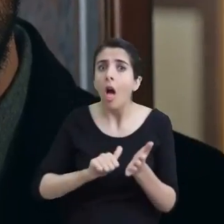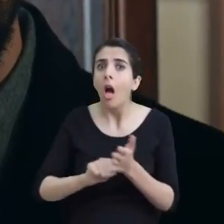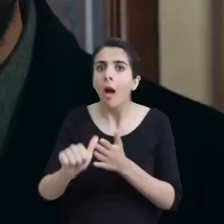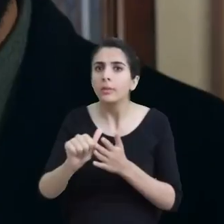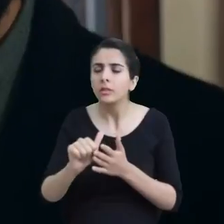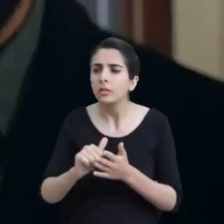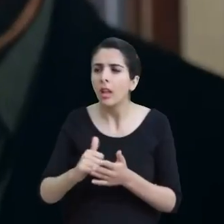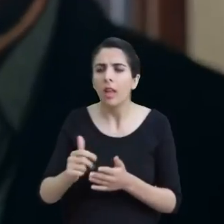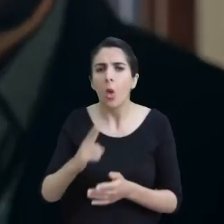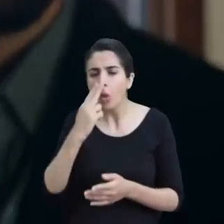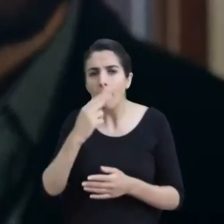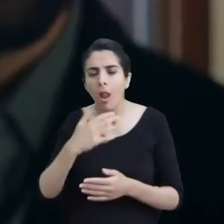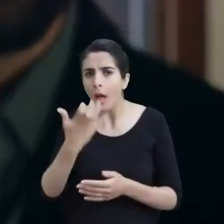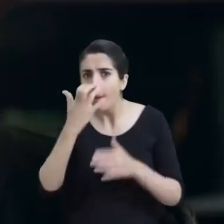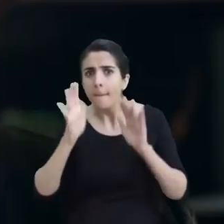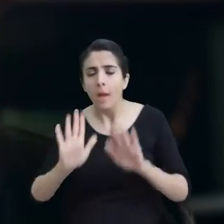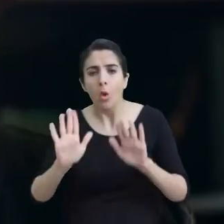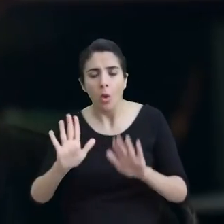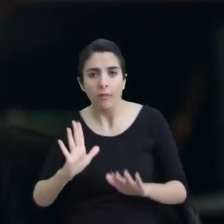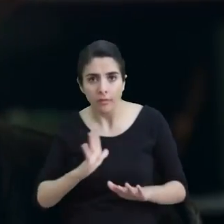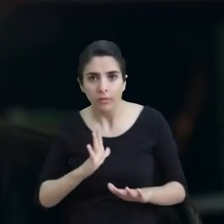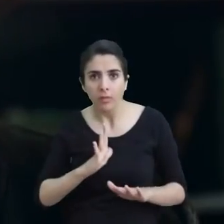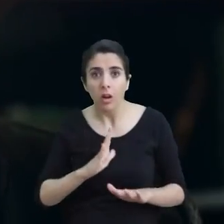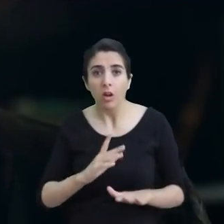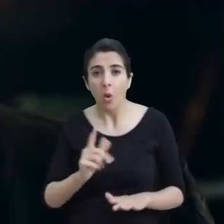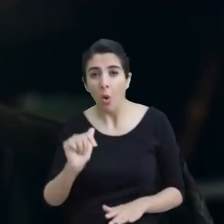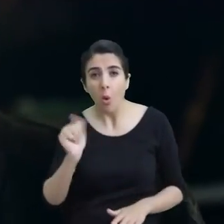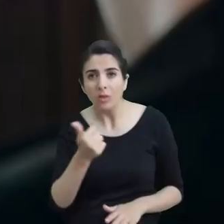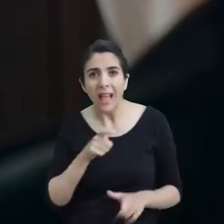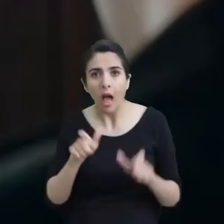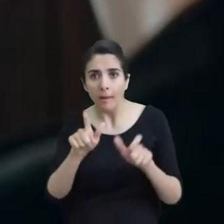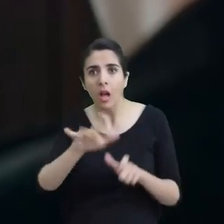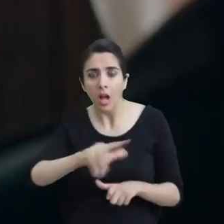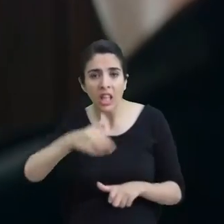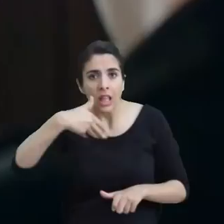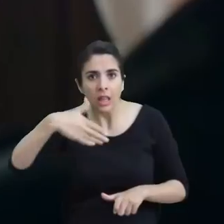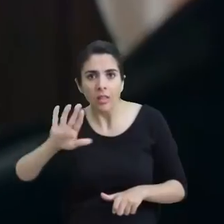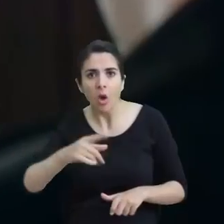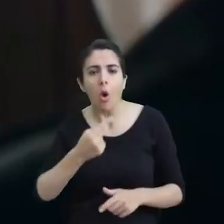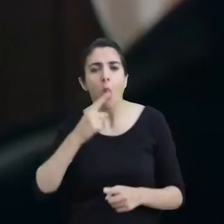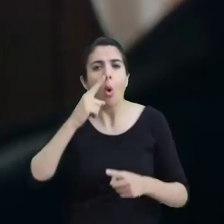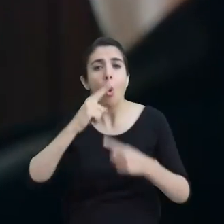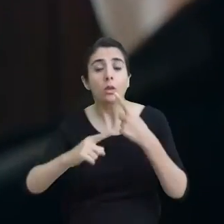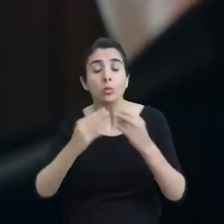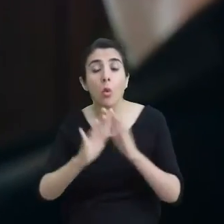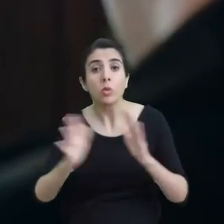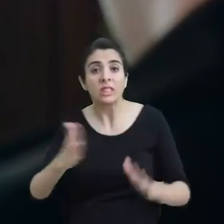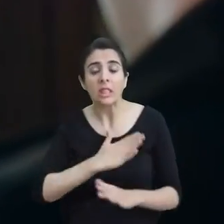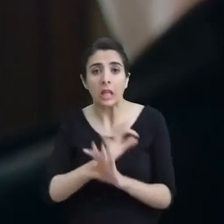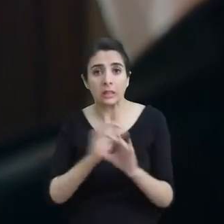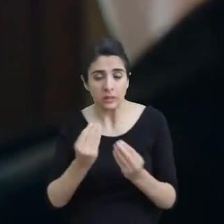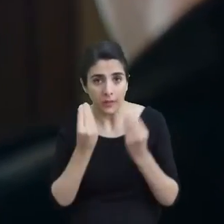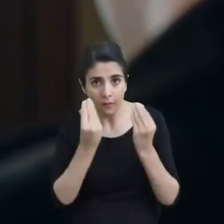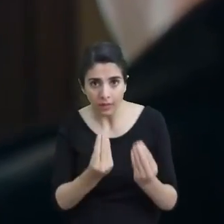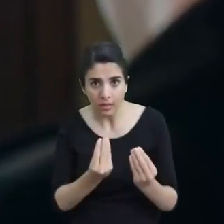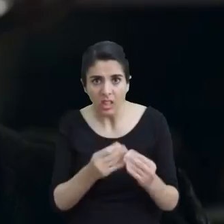Askerler köşe başlarını tutmuş, teyakkuz halindeler. Kutsal emaneti çaldın. Osmanlı'ya büyük